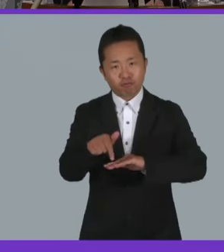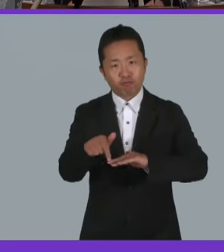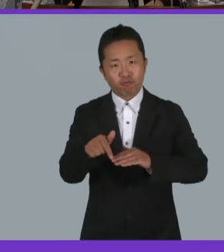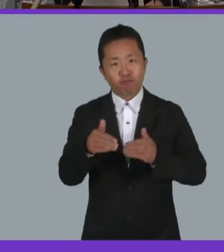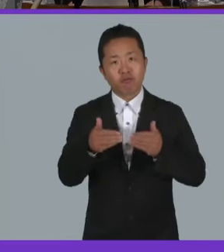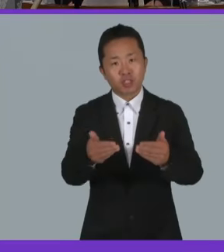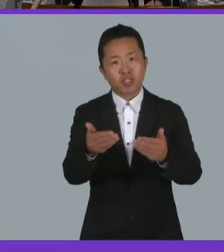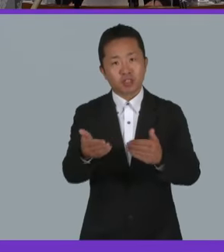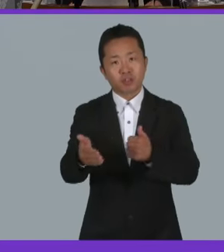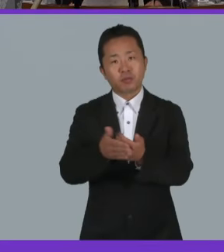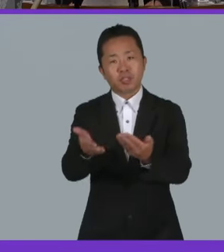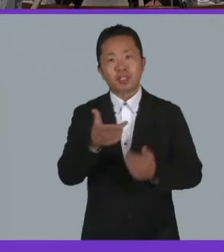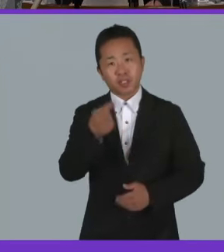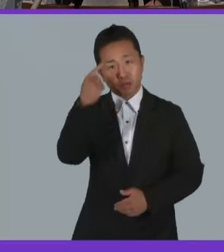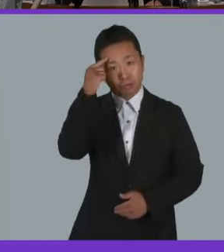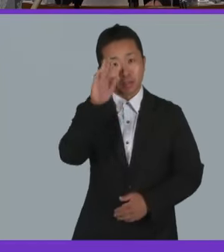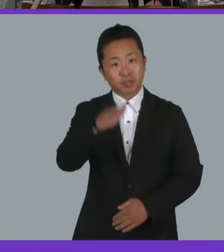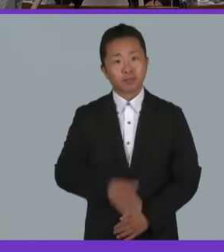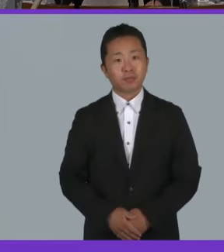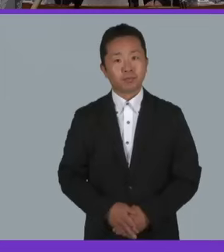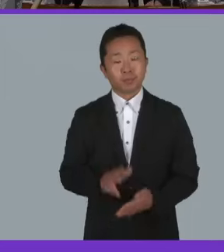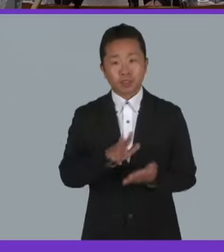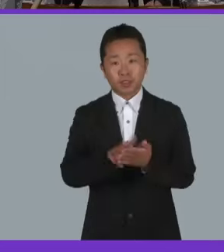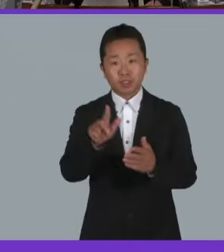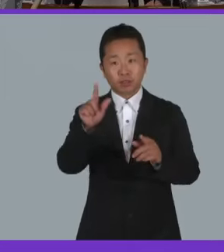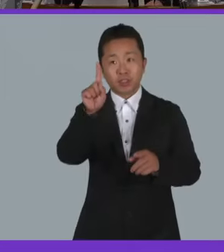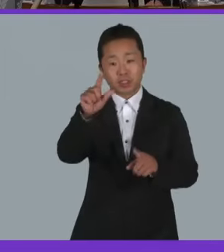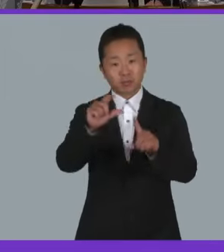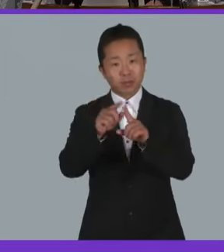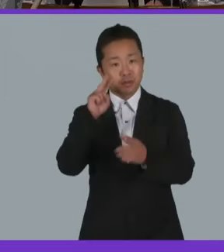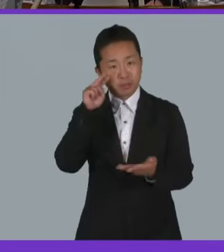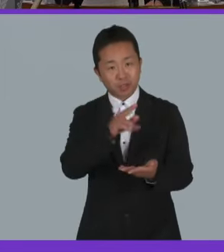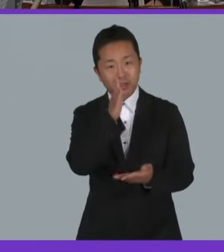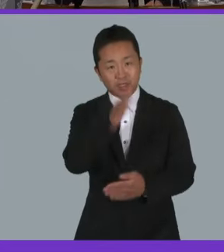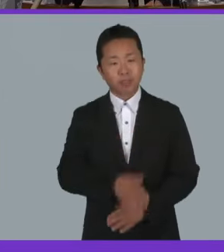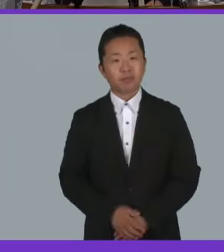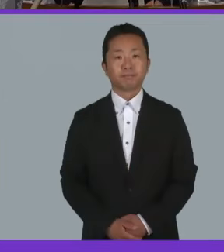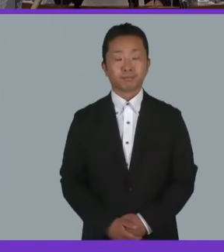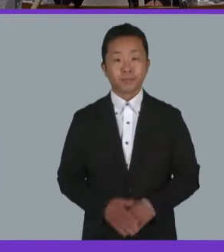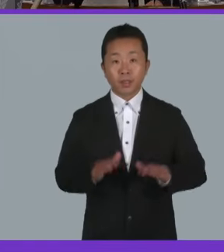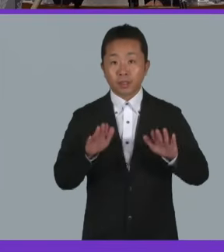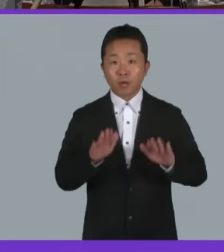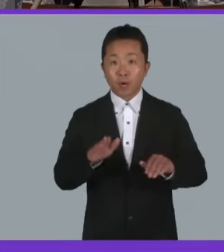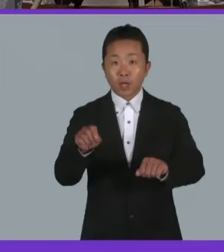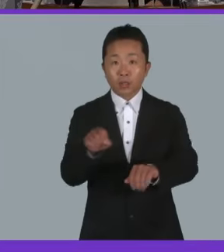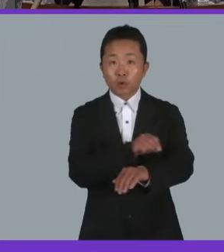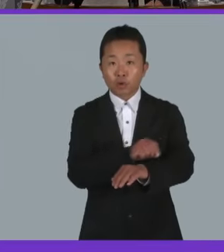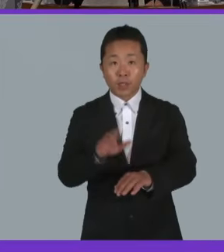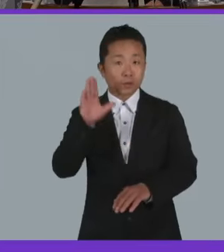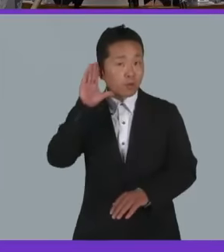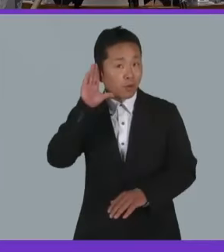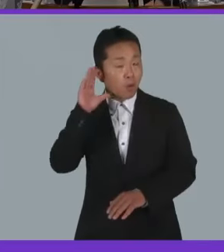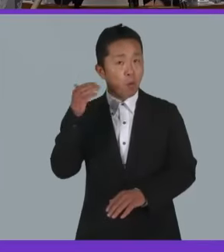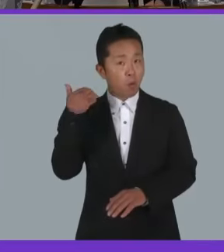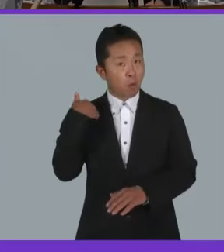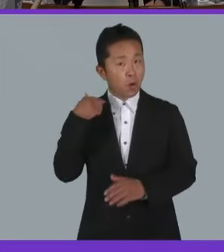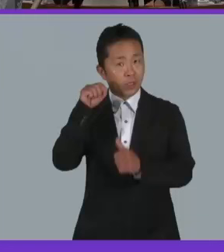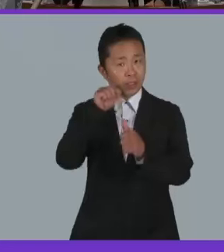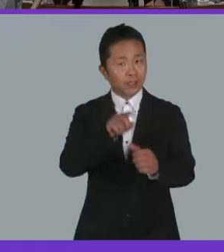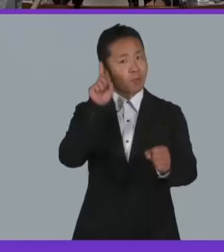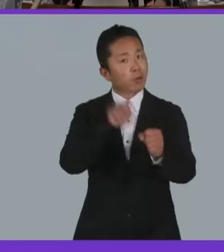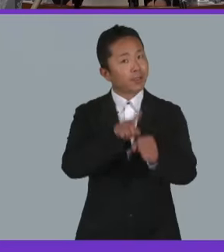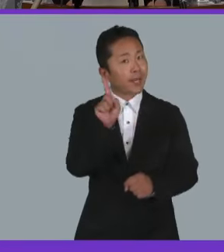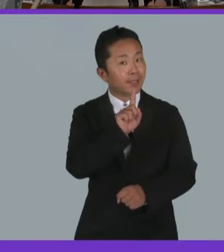協力いただくことにいたしました。資料1ページ目ご覧ください。今回特別顧問を設置した目的でございます